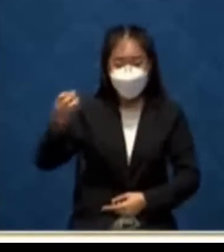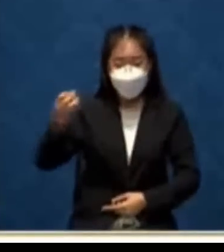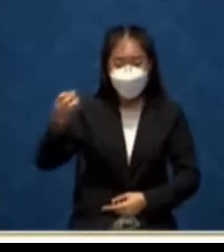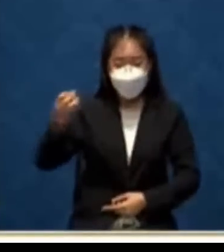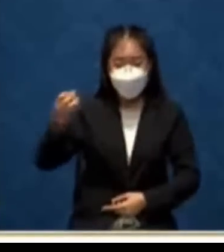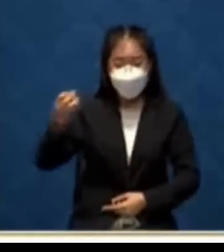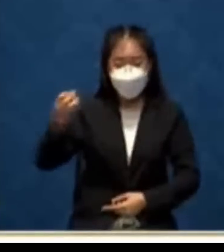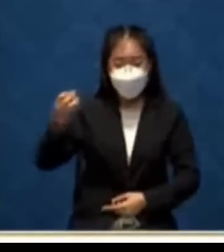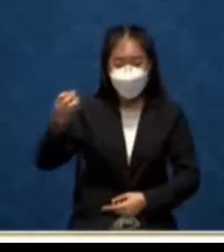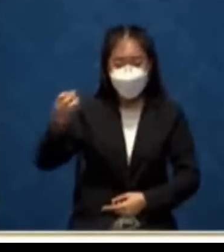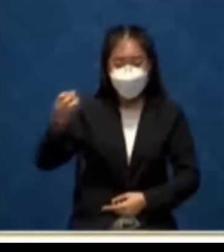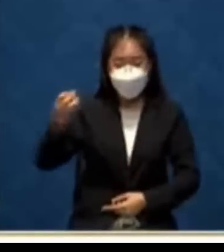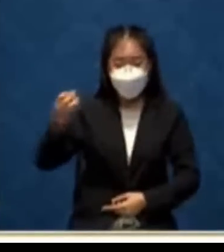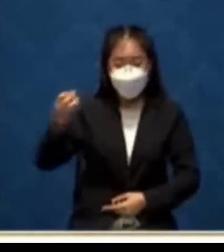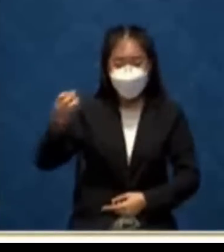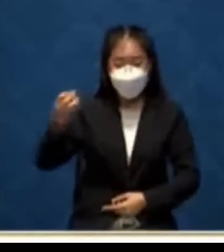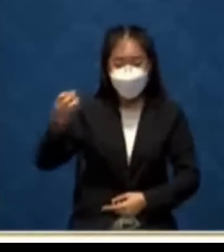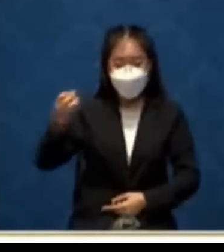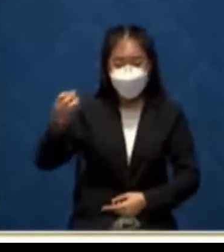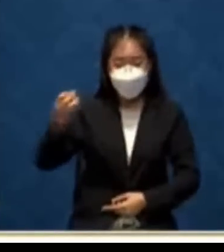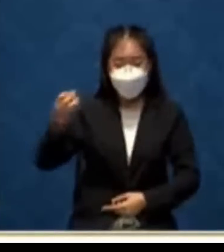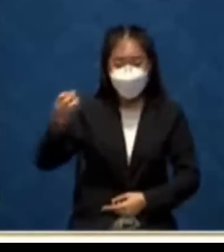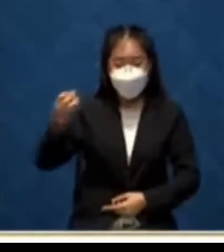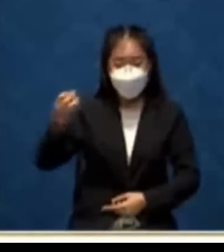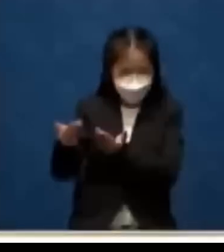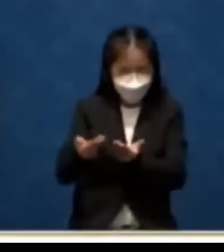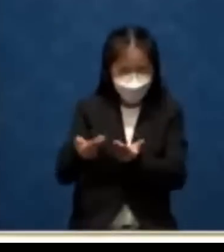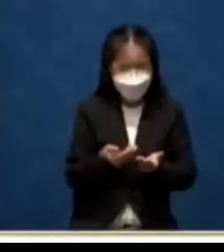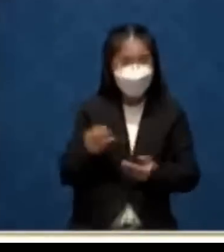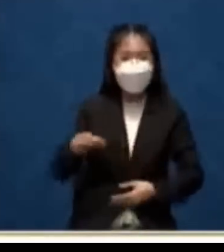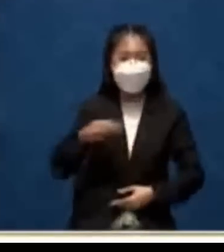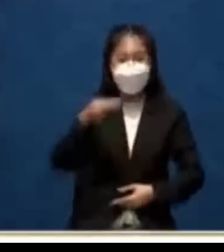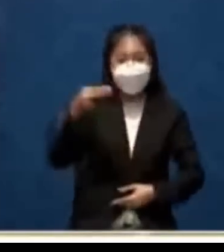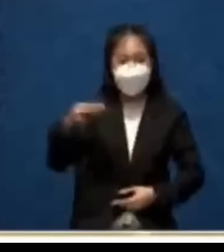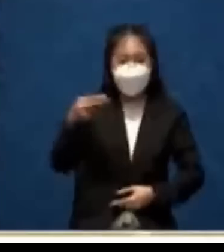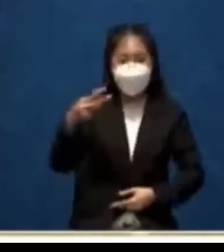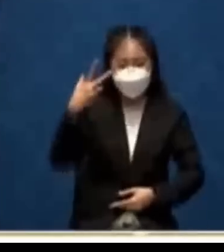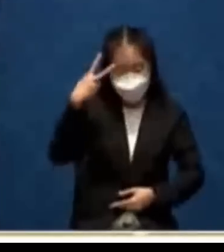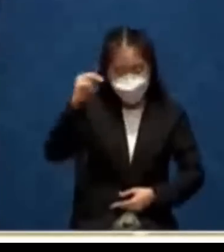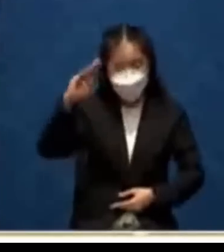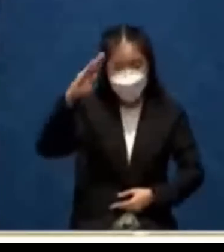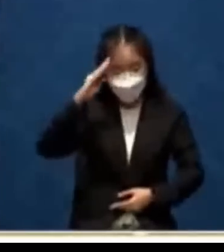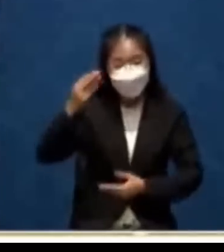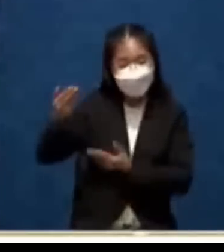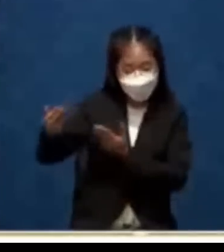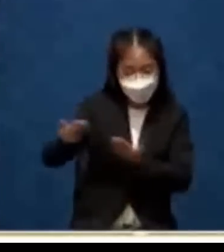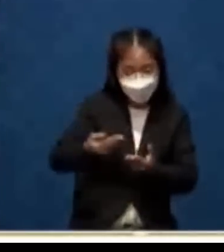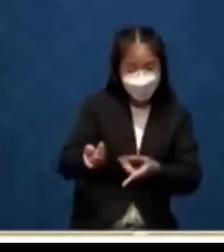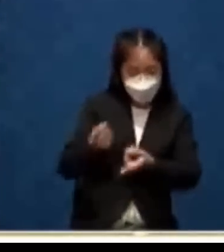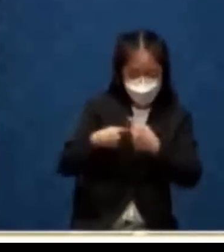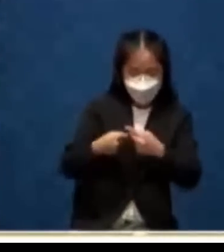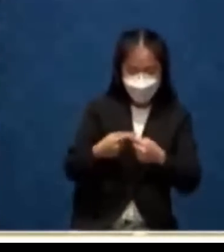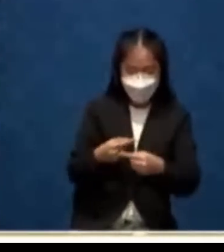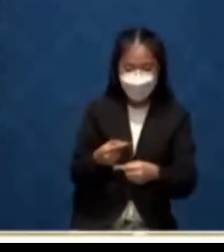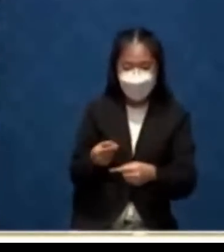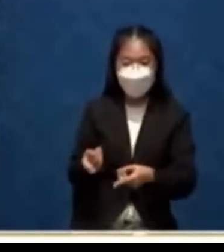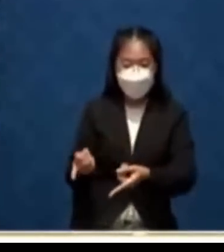พรบอกว่าตำรวจมีการเชิญตัวหลานพลเอกประยุทธ์มาแล้วแต่มาแบบเงียบ